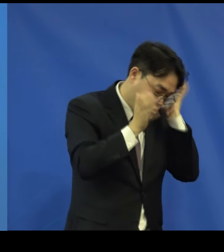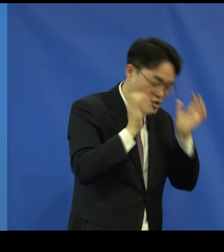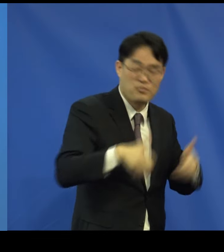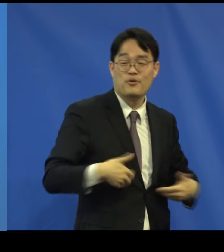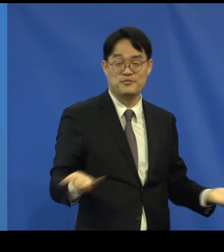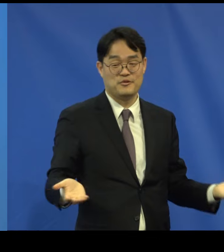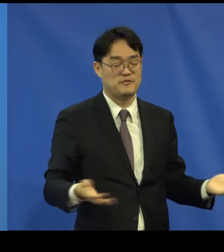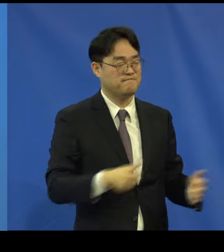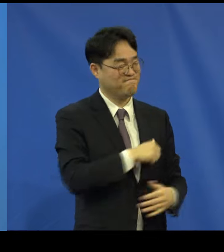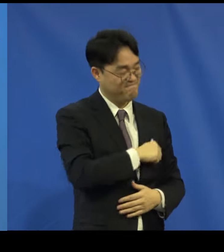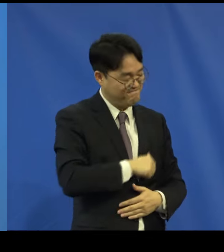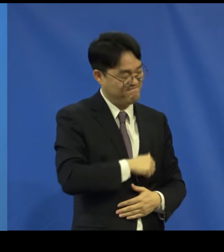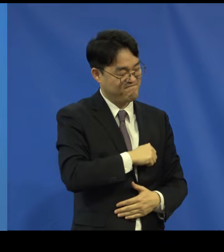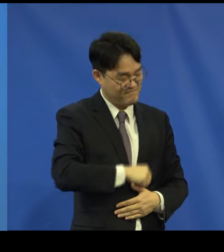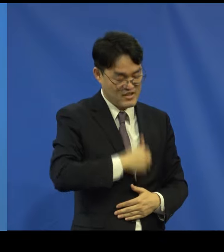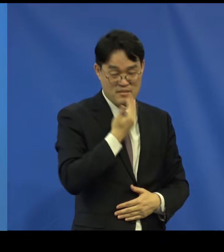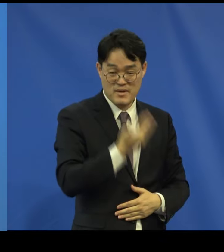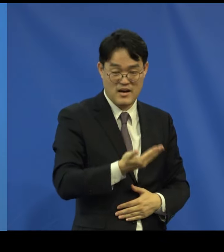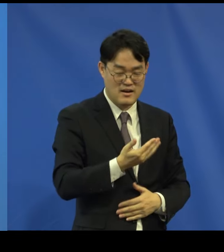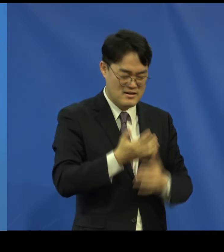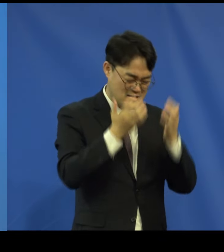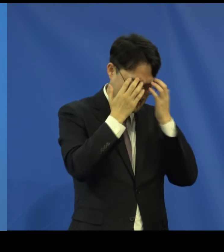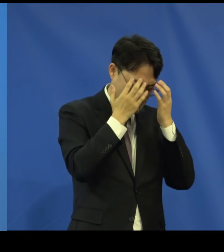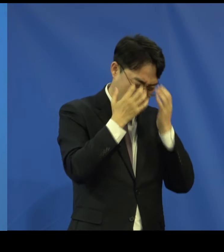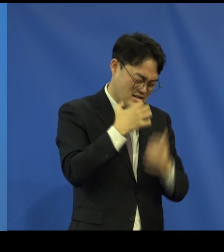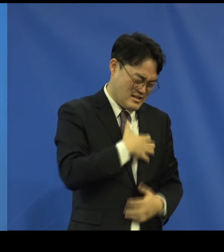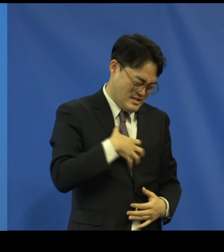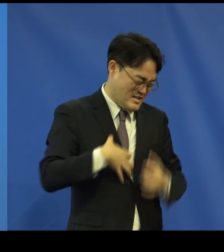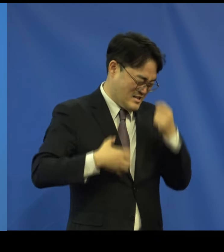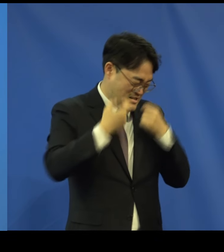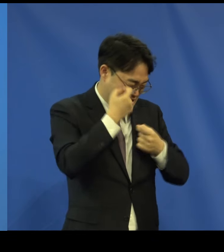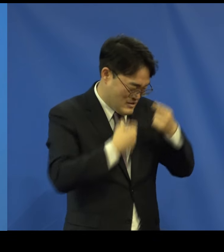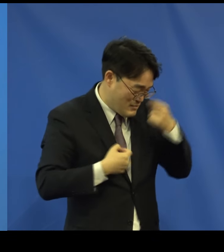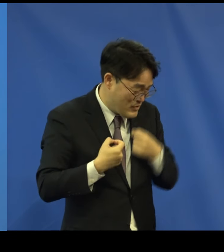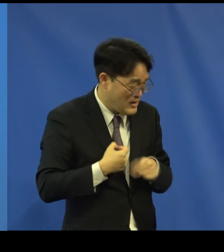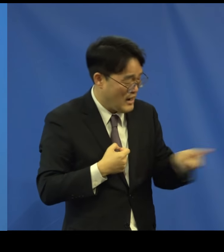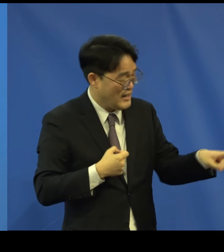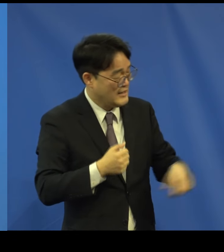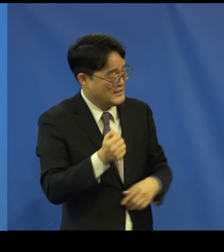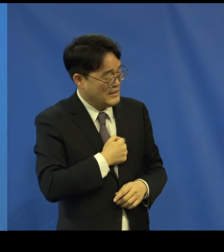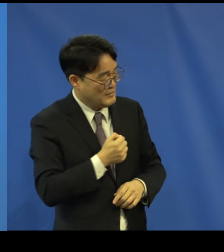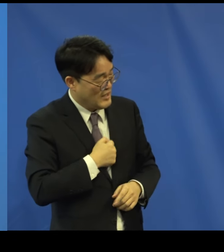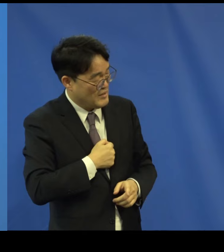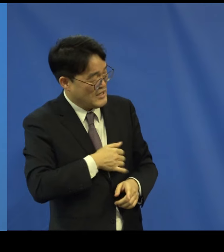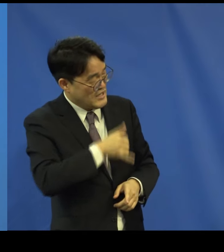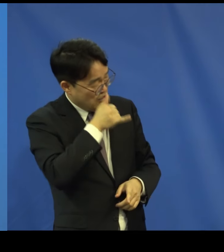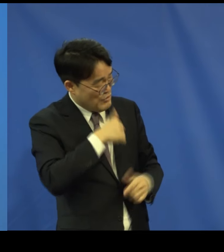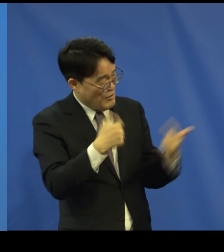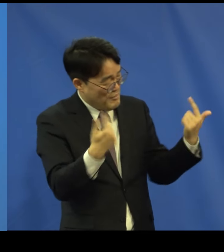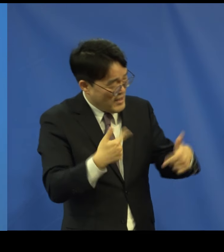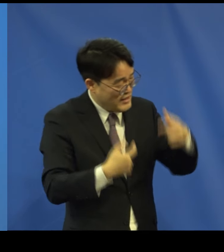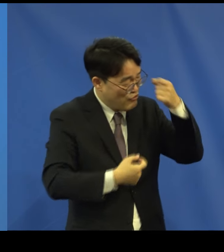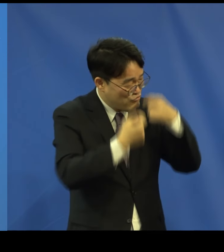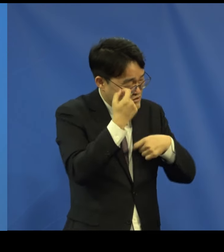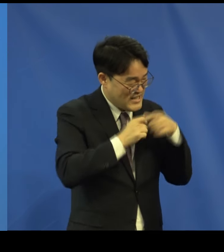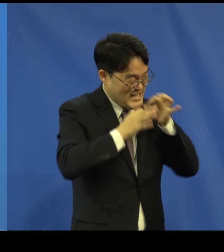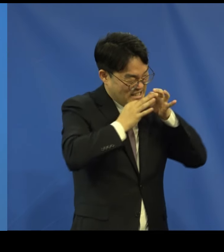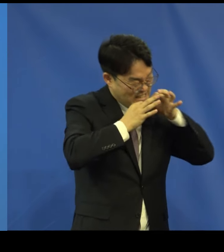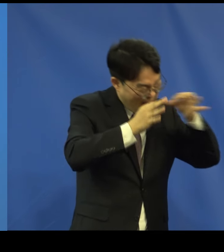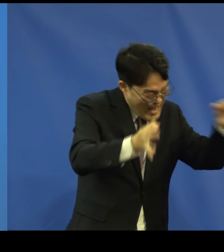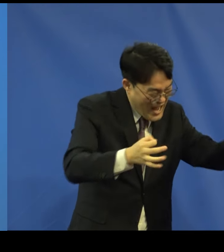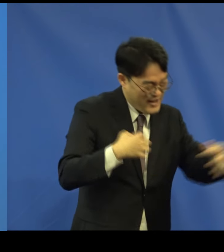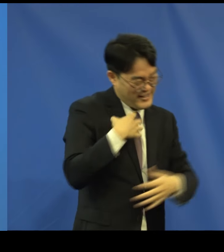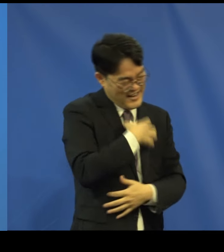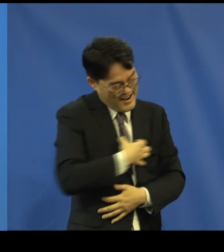사는 세상은 고난이 많고 눈물과 탄식이 늘 존재합니다. 온갖 신음소리들이 들립니다. 매일 안타까운 일들, 고통스러운